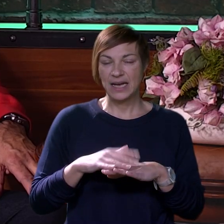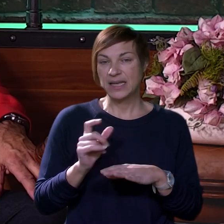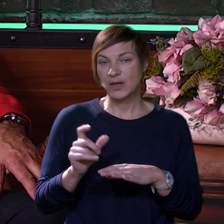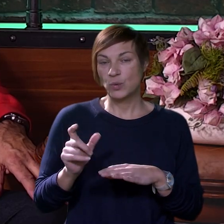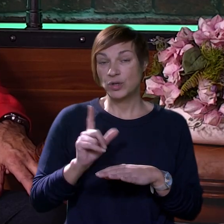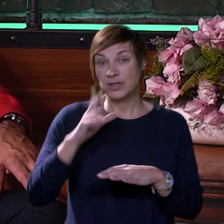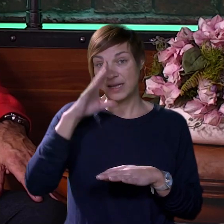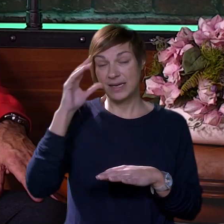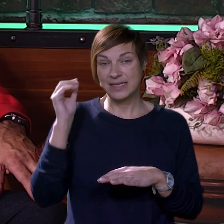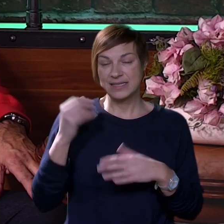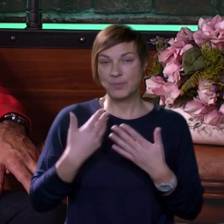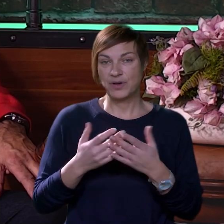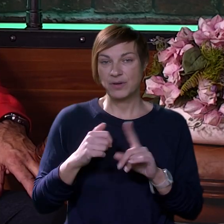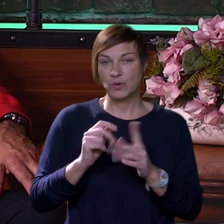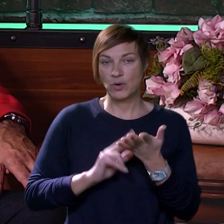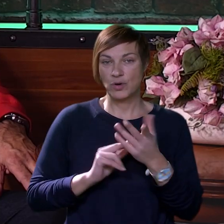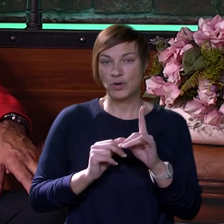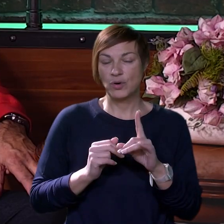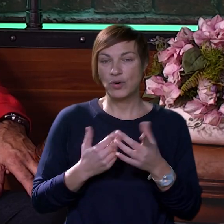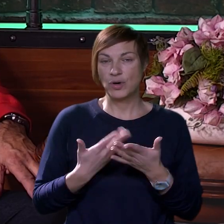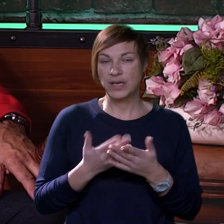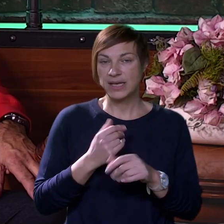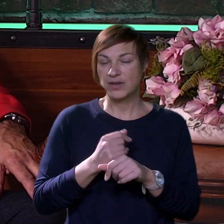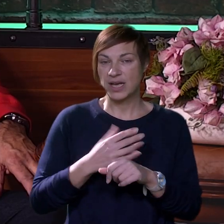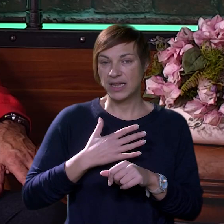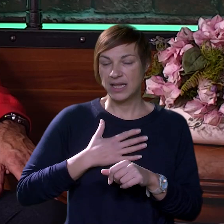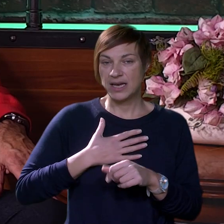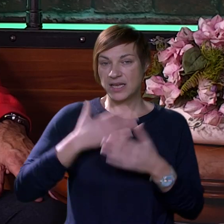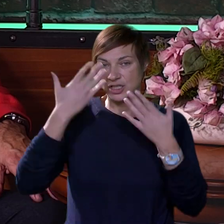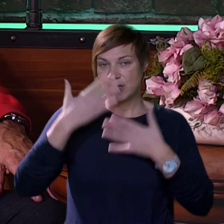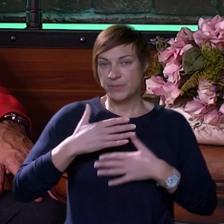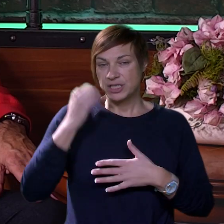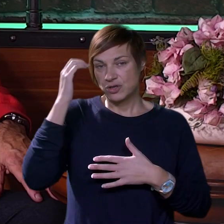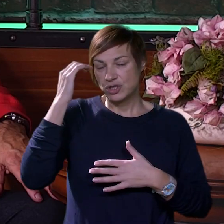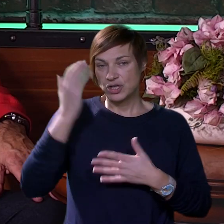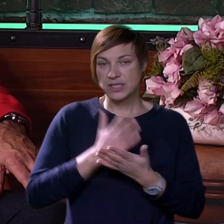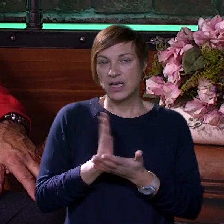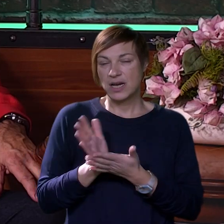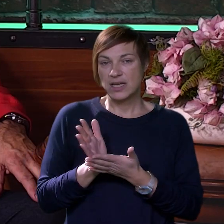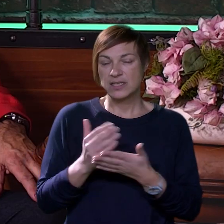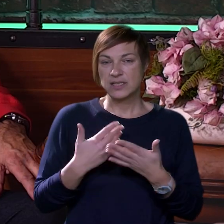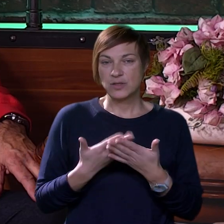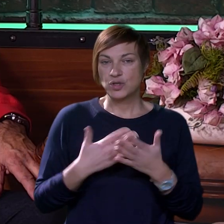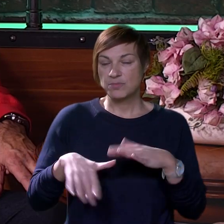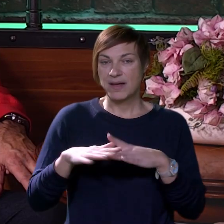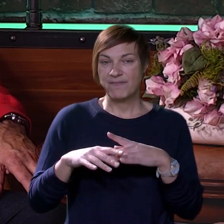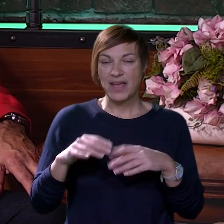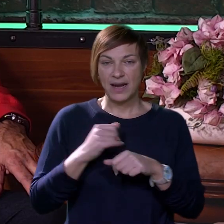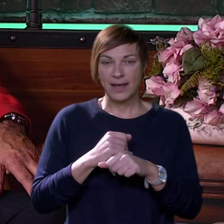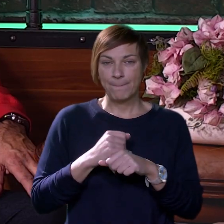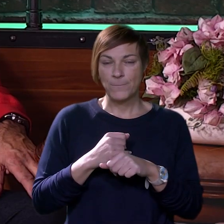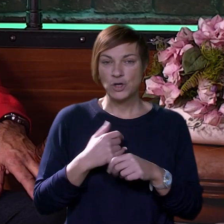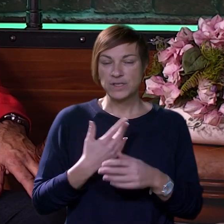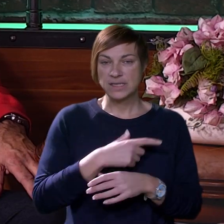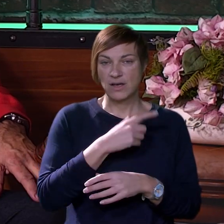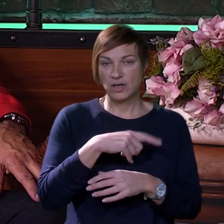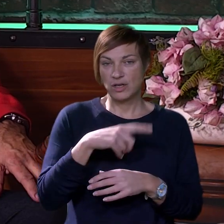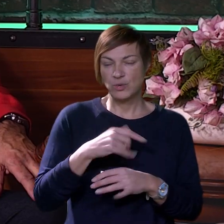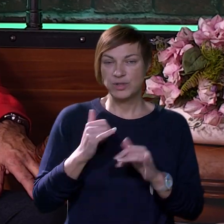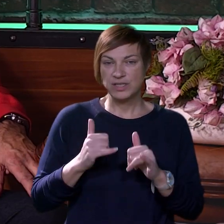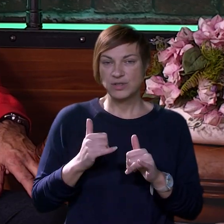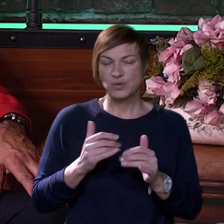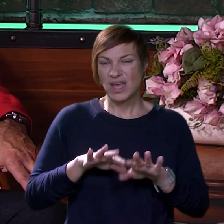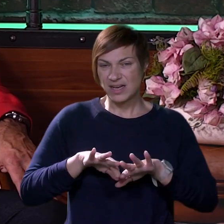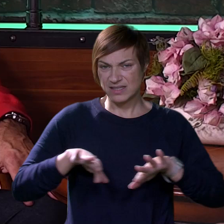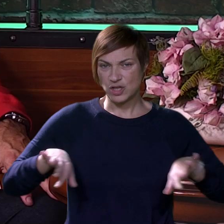veliki udio, da ne zaboravim, na primjer u koroni je uradila naša psihosocijalna služba, jer su veliki posao. Ljudi su